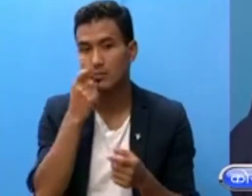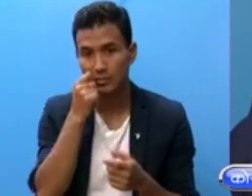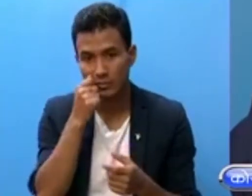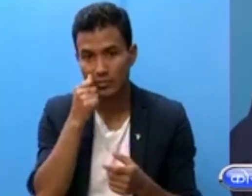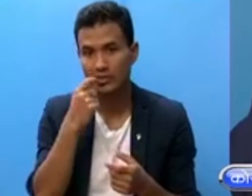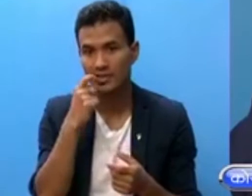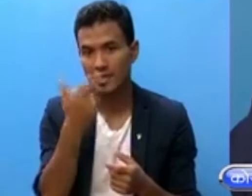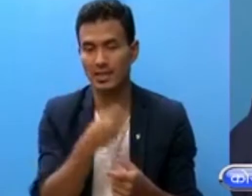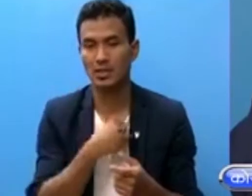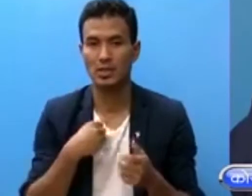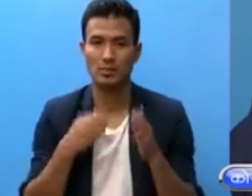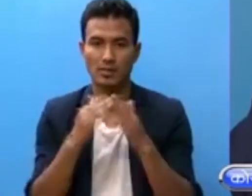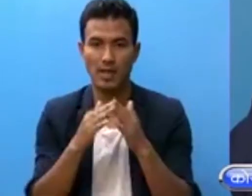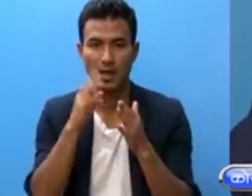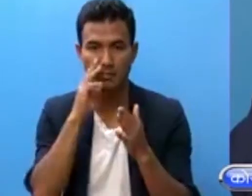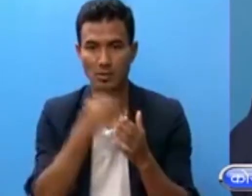116,215 जना रहेका छन्। यस्तै